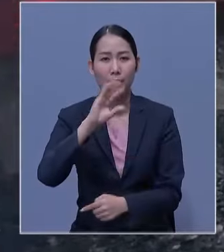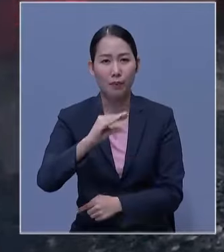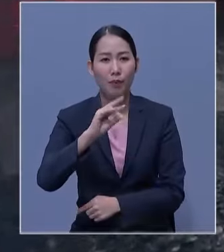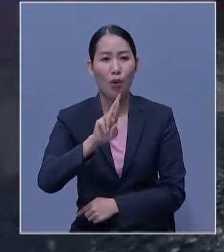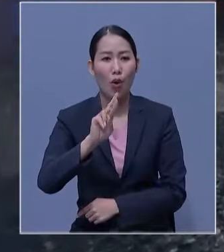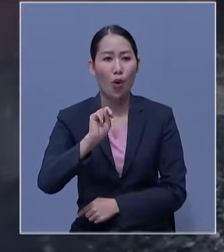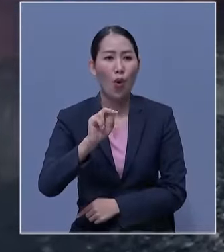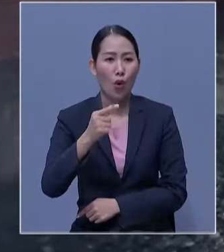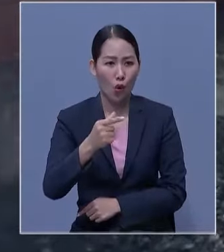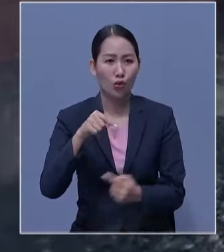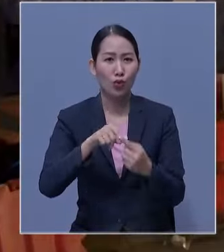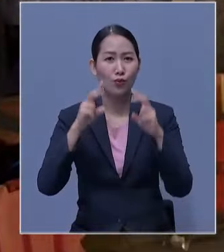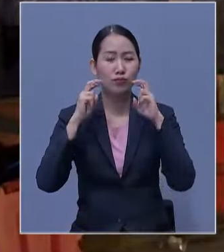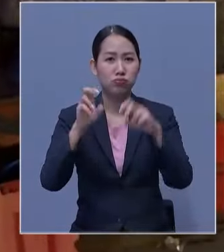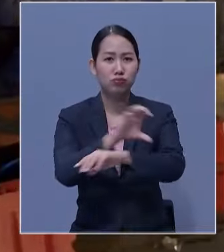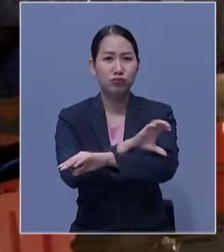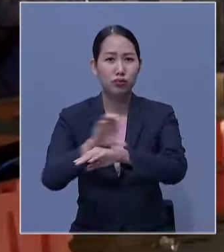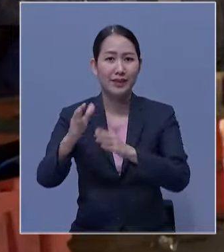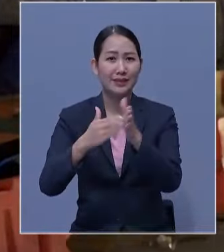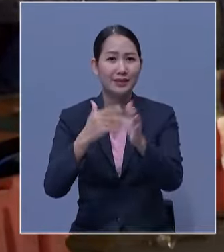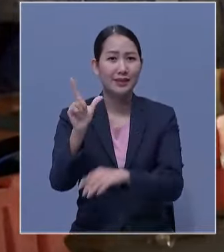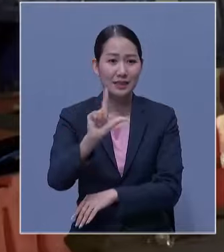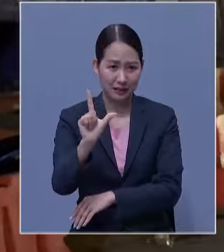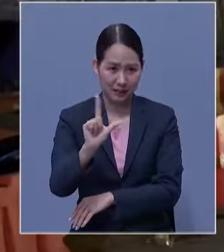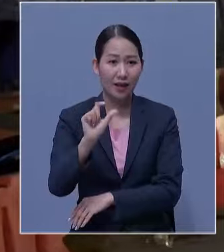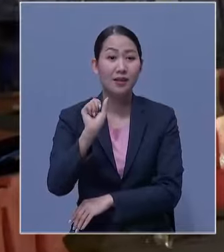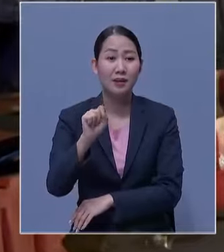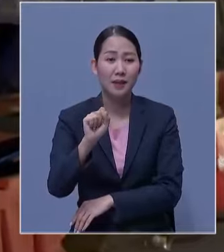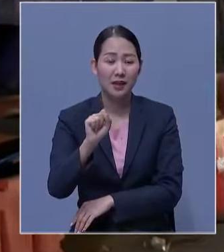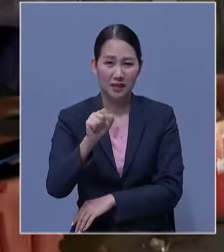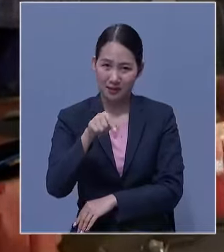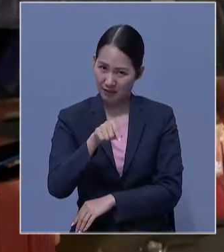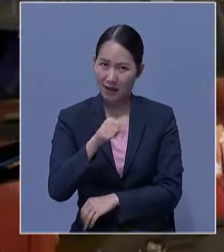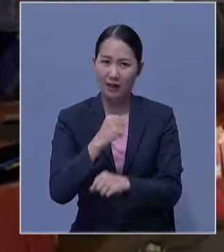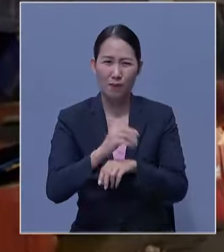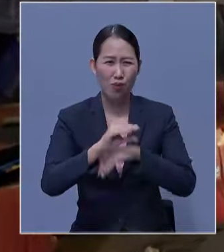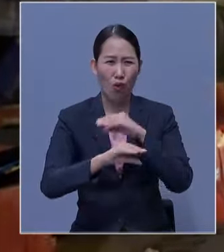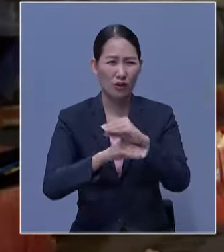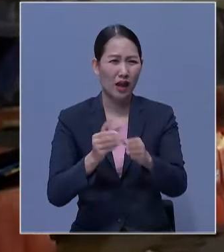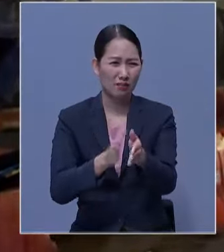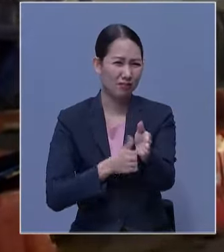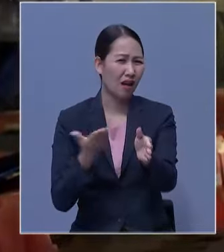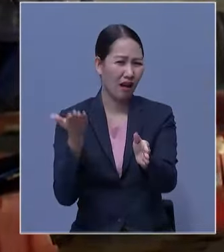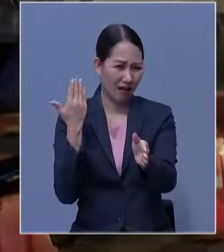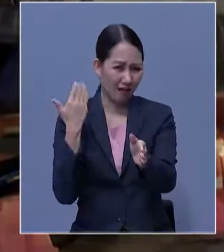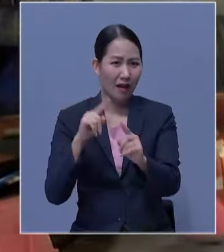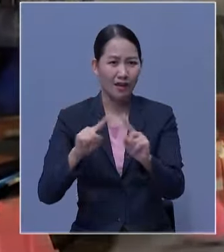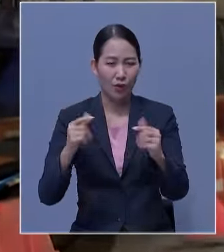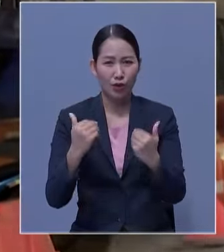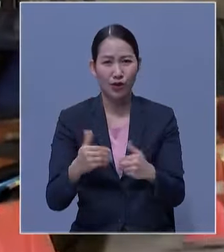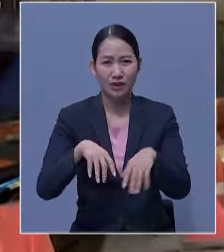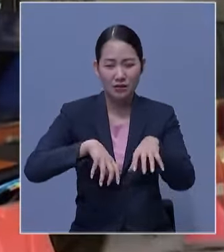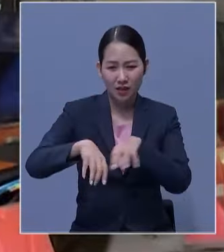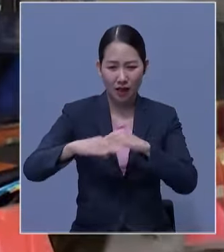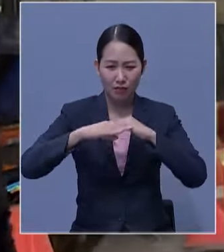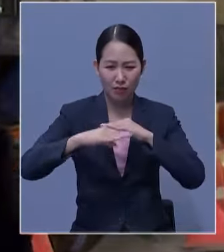สเหลืองเขาก็พยายามปรบผิวทนน แต่วาเลนขวาสุดคจขนสองฝั่งเลยนะเหมือนกับยังจัดการ